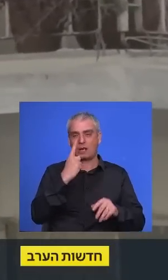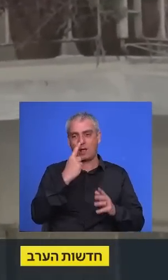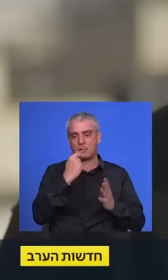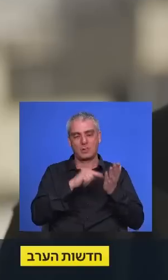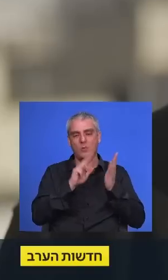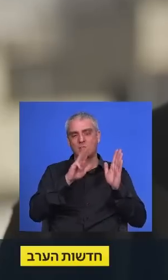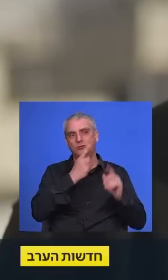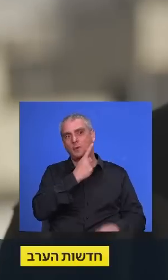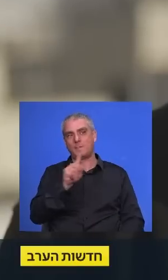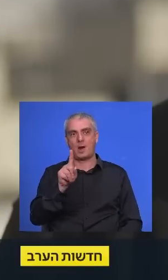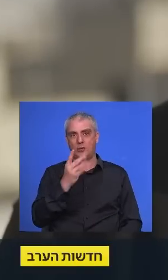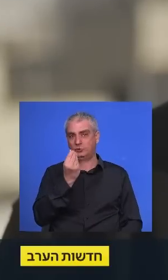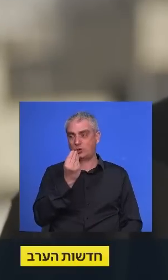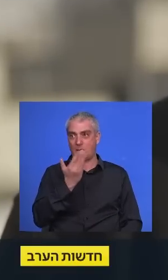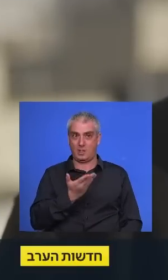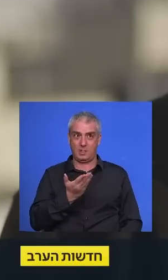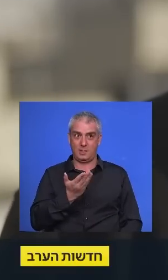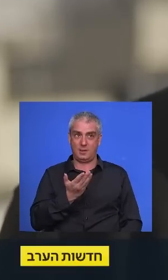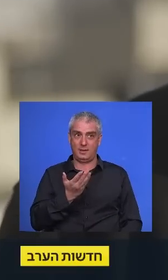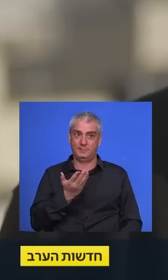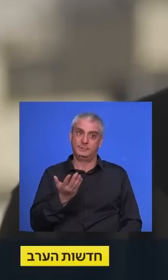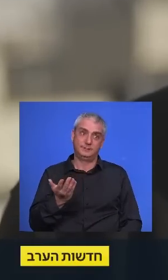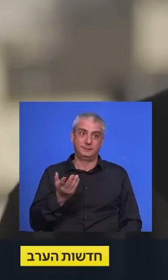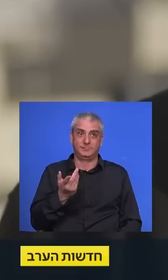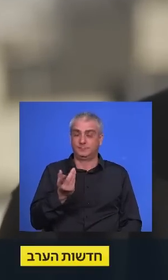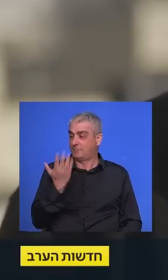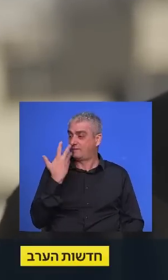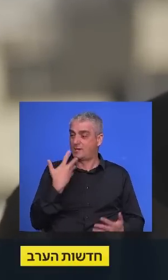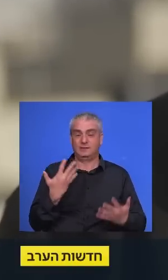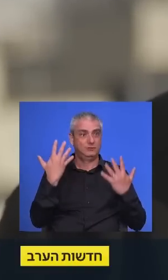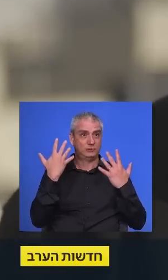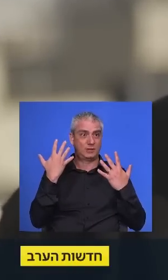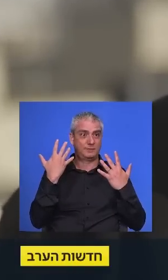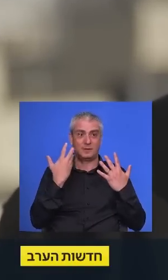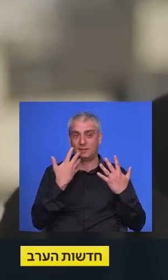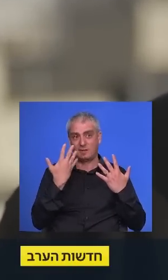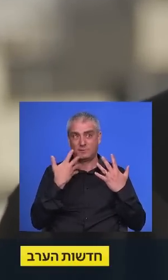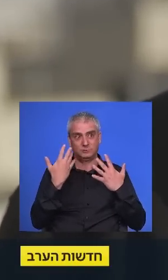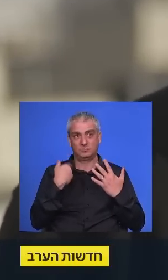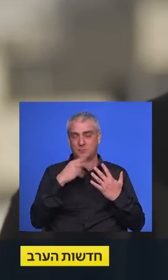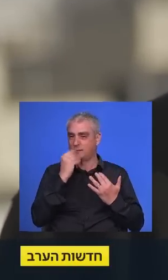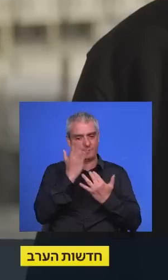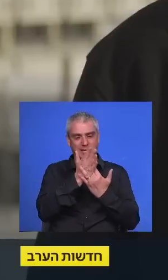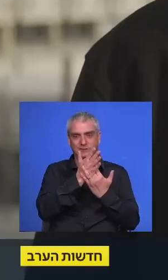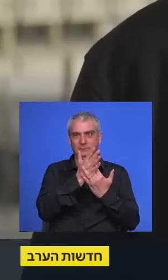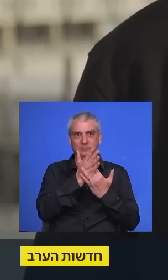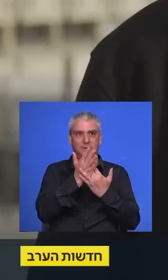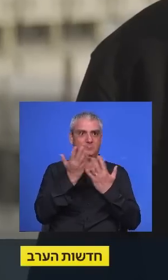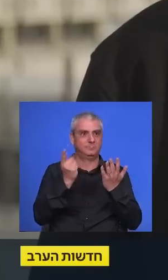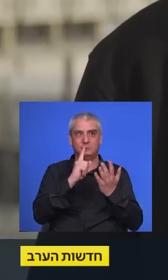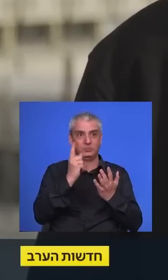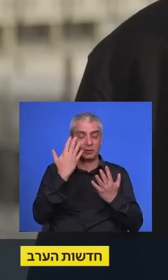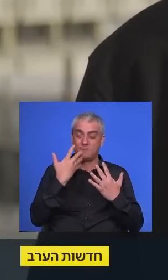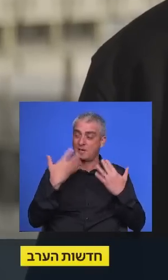1.9 מיליון שקלים, כשבעצם לפני עשור וקצת אנחנו מדברים על חצי. מי שבעצם